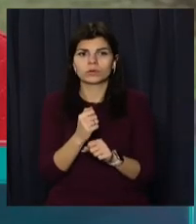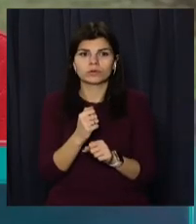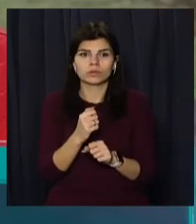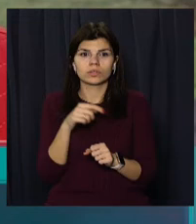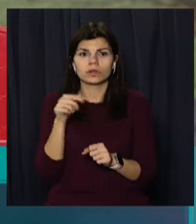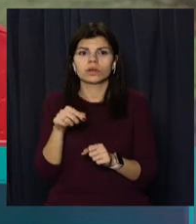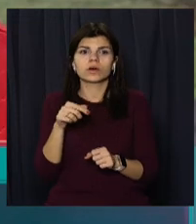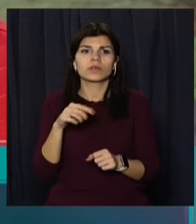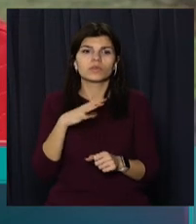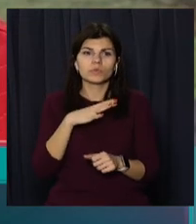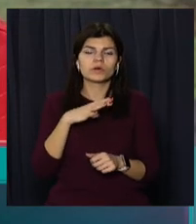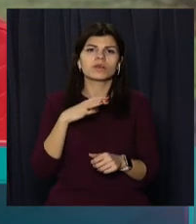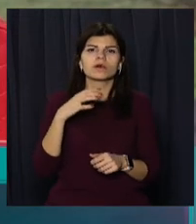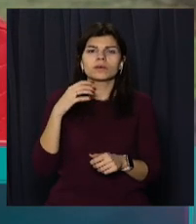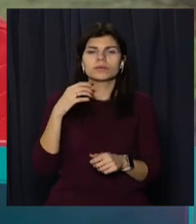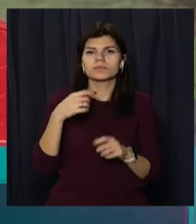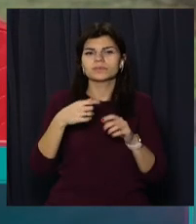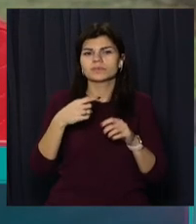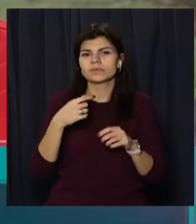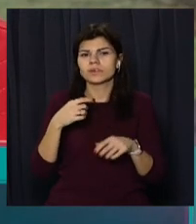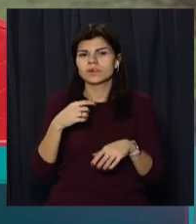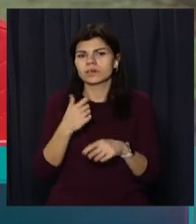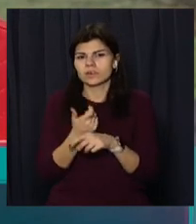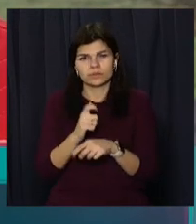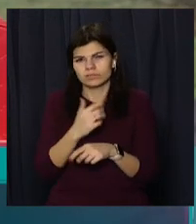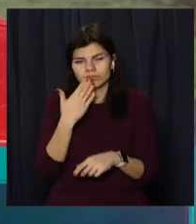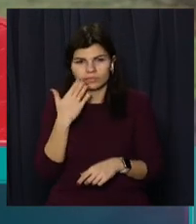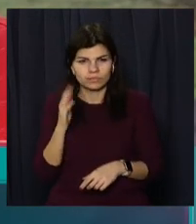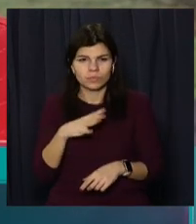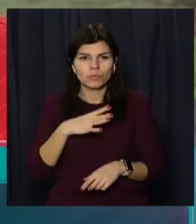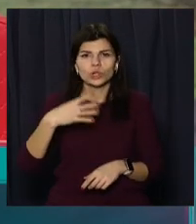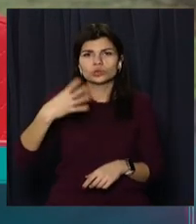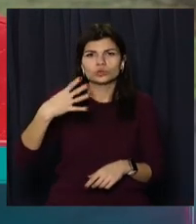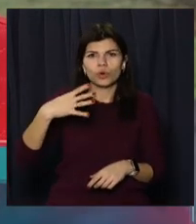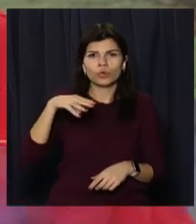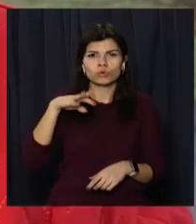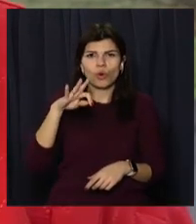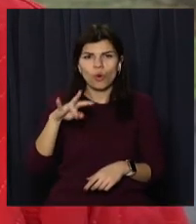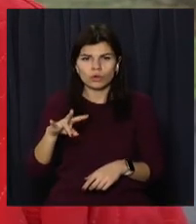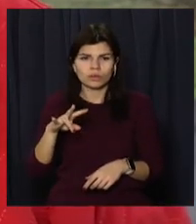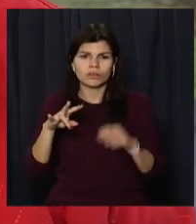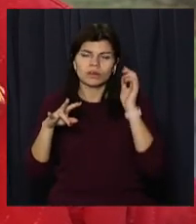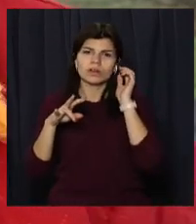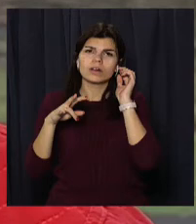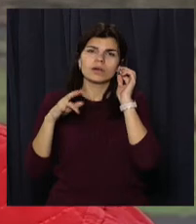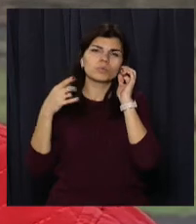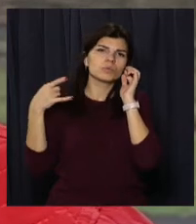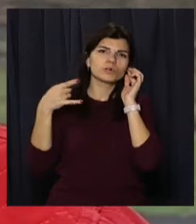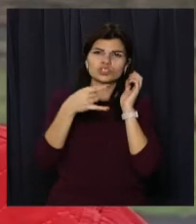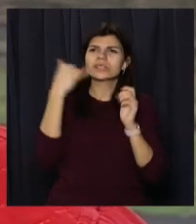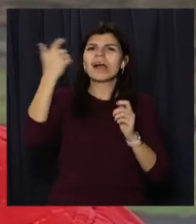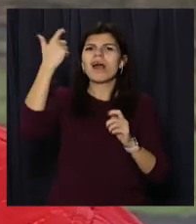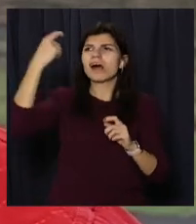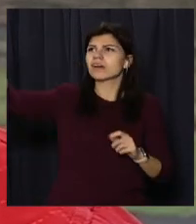от хвори йшли з Харківщини. Такі хвори йшли, що по 40 тонн. І вони ночі. Вони розбили були взагалі. Зараз нам